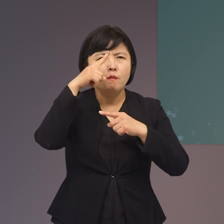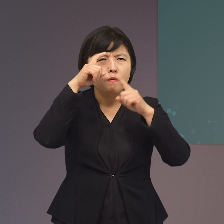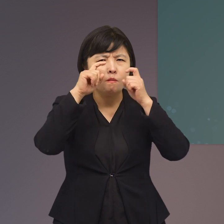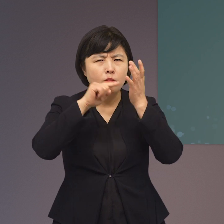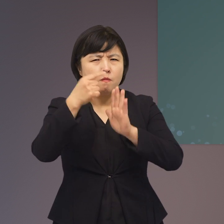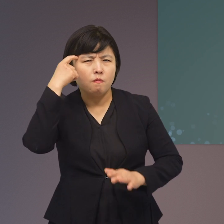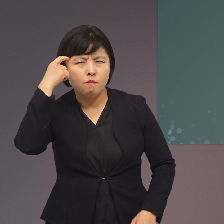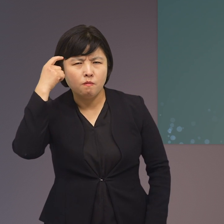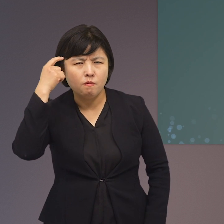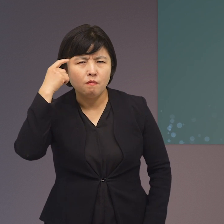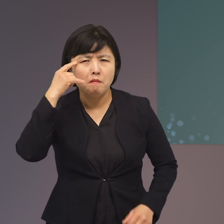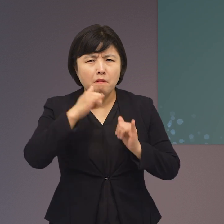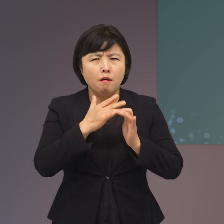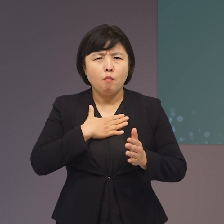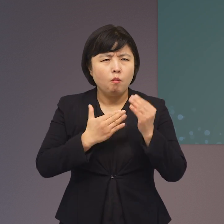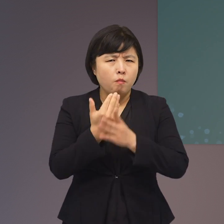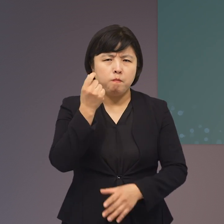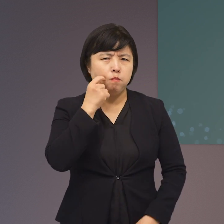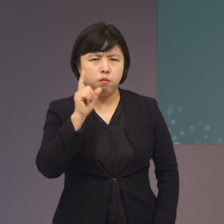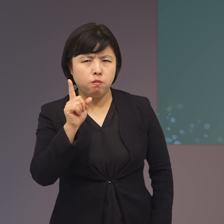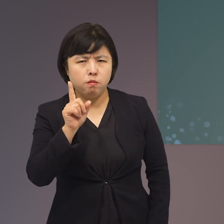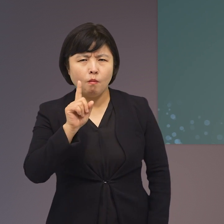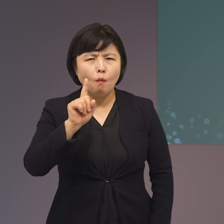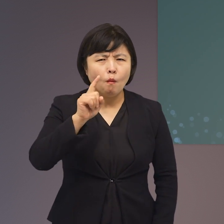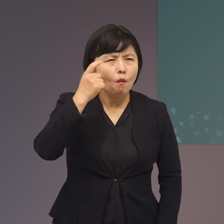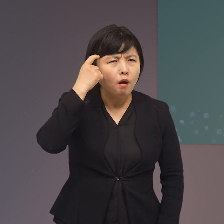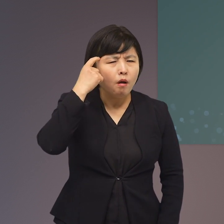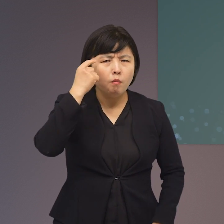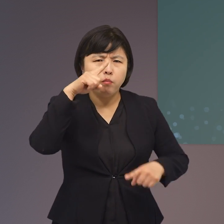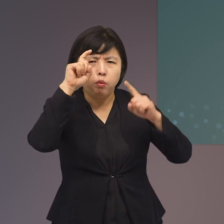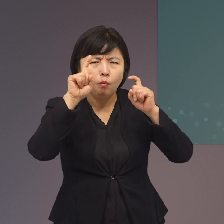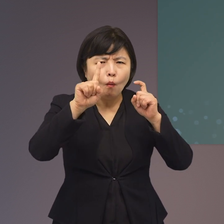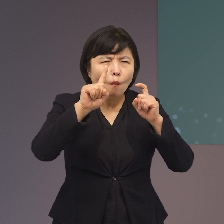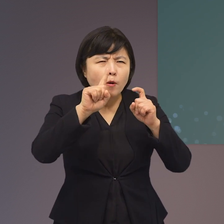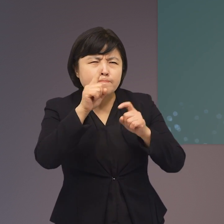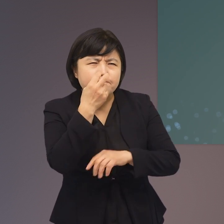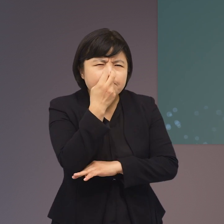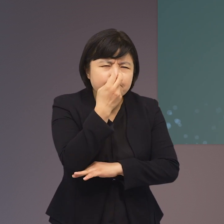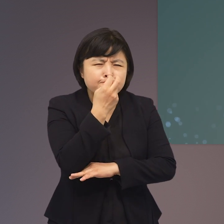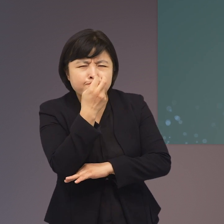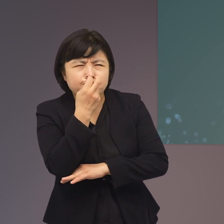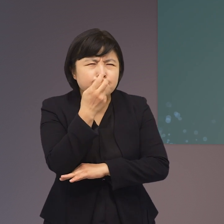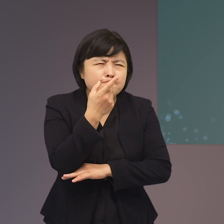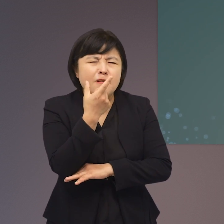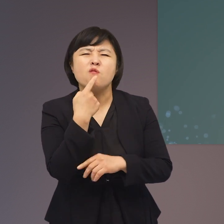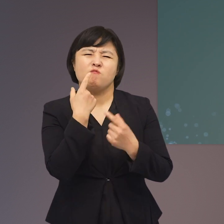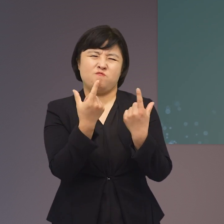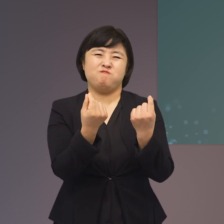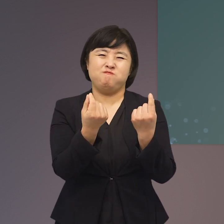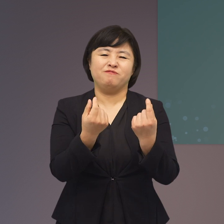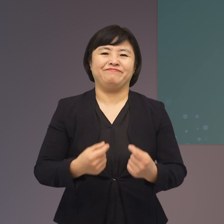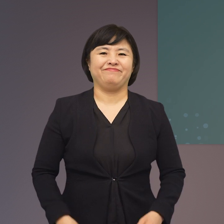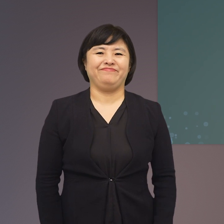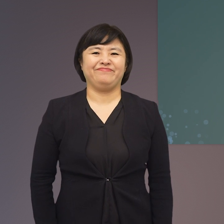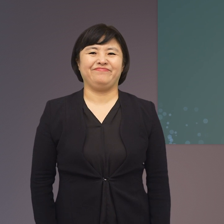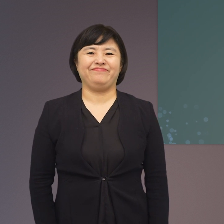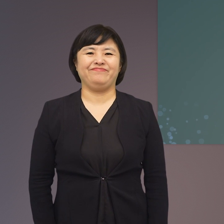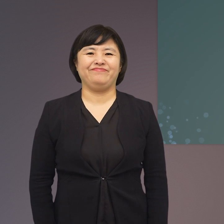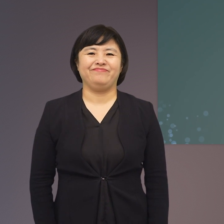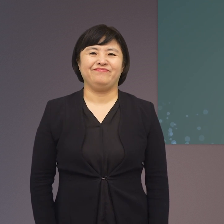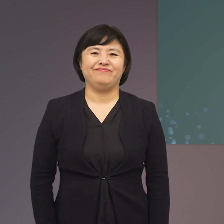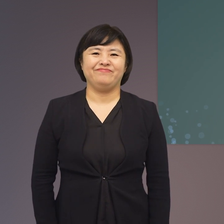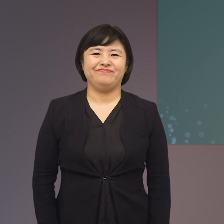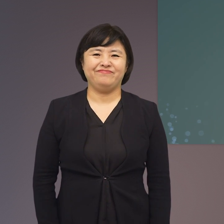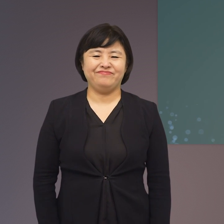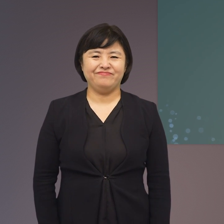들면 왜 이런 표정을 짓고 있는지, 지금 이 사람이 느끼는 감정이 어디서부터 온 건지, 그 감정을 왜 이런